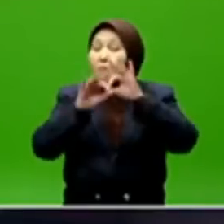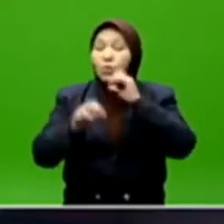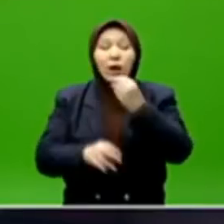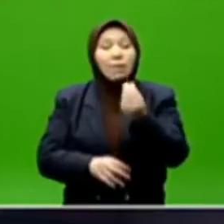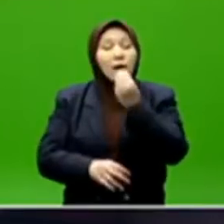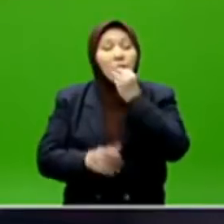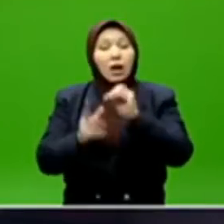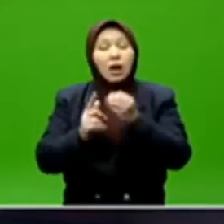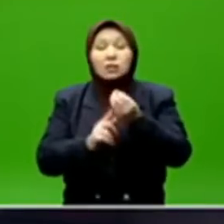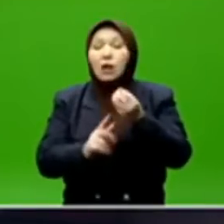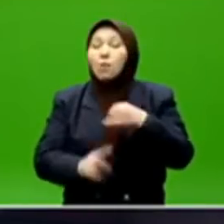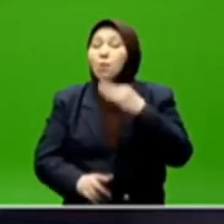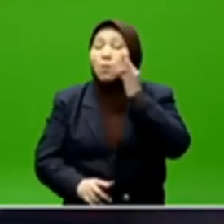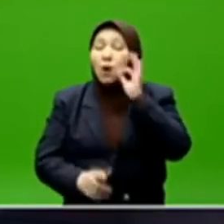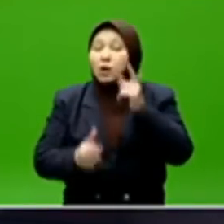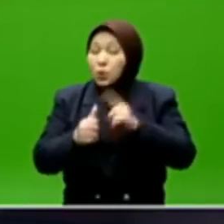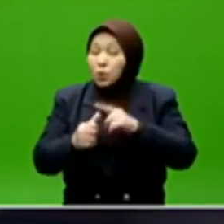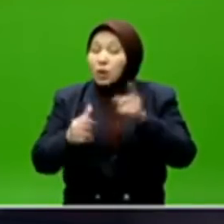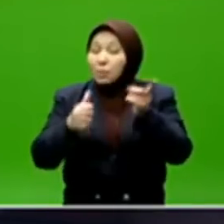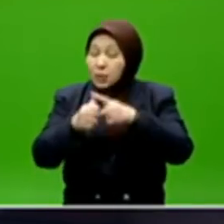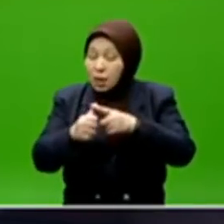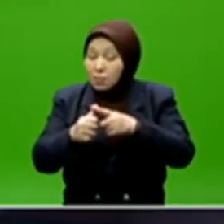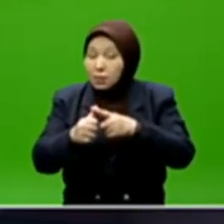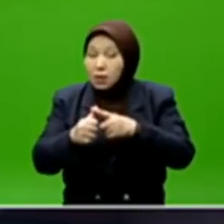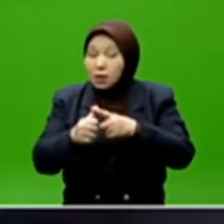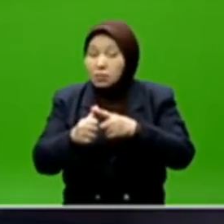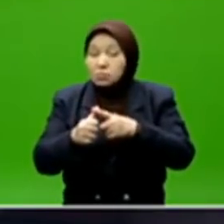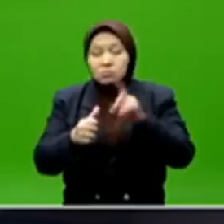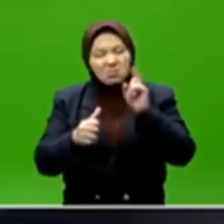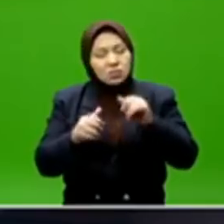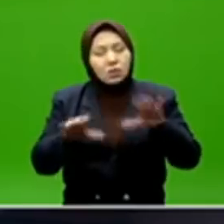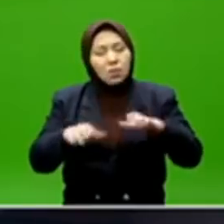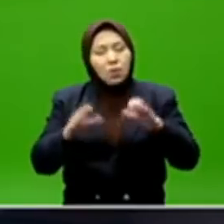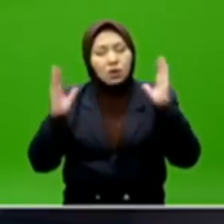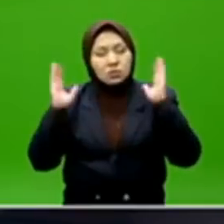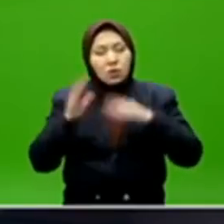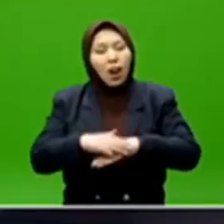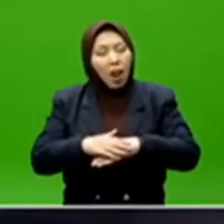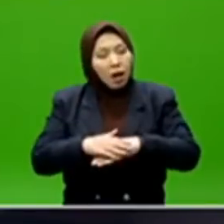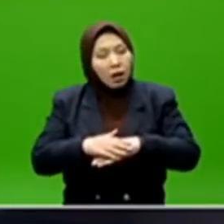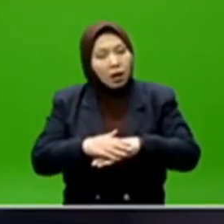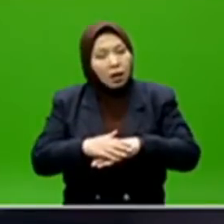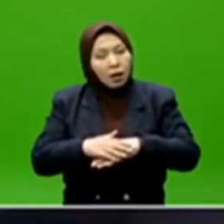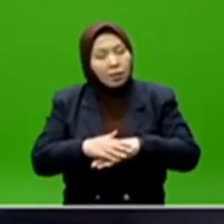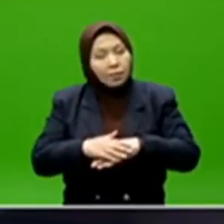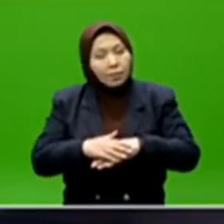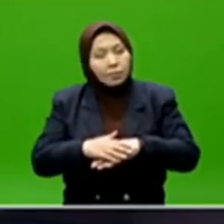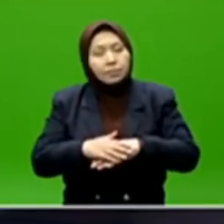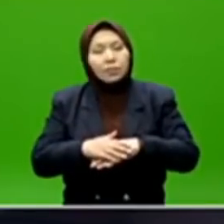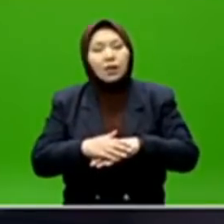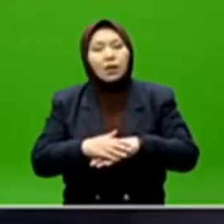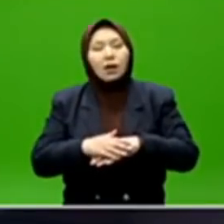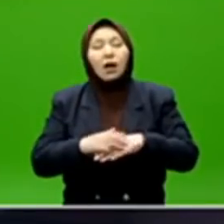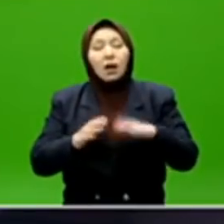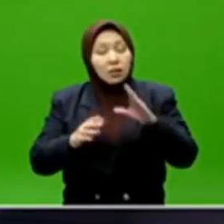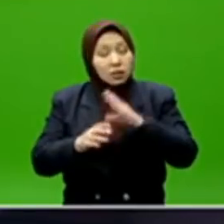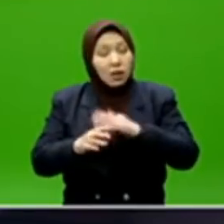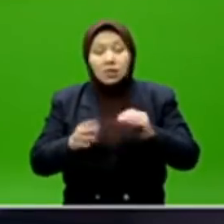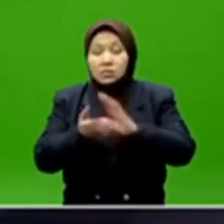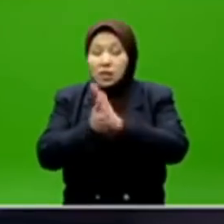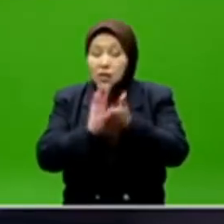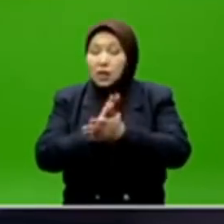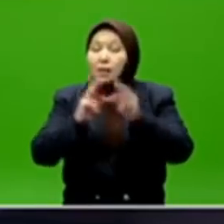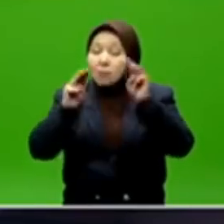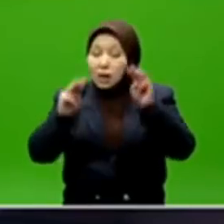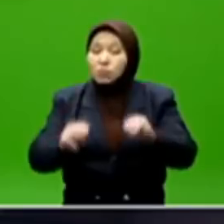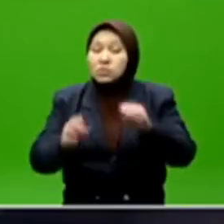ataupun buah-buahan dahulu. Diutamakan yang pertama mendirikan solat, faj'al afidatan minan nasi tahwi ilaihim, jadikan